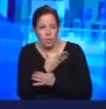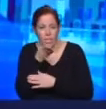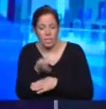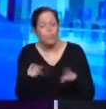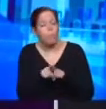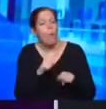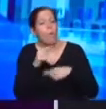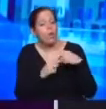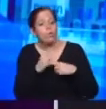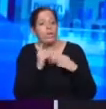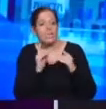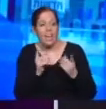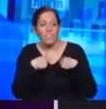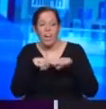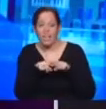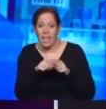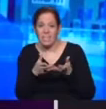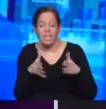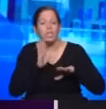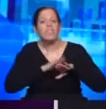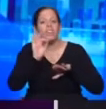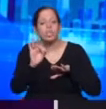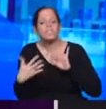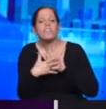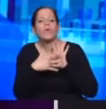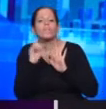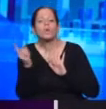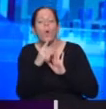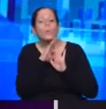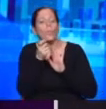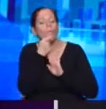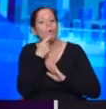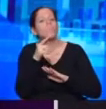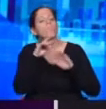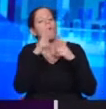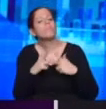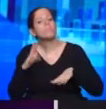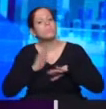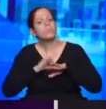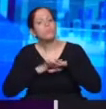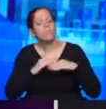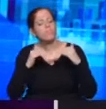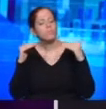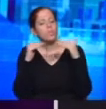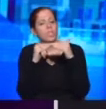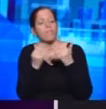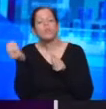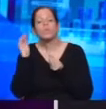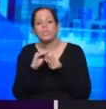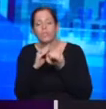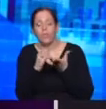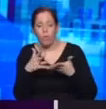בכל שנה דרך ועדת הסל, שתפקידה לבחון את כלל התרופות באופן מקצועי ושוויוני. לתוספות לסל הוקצה סכום